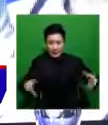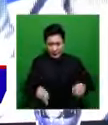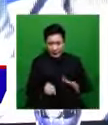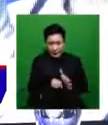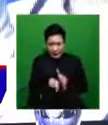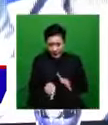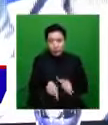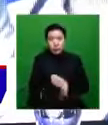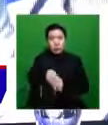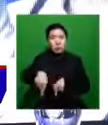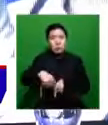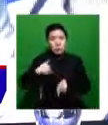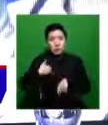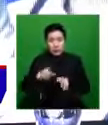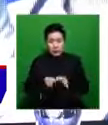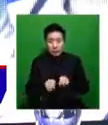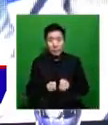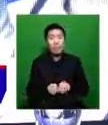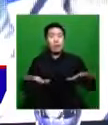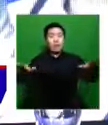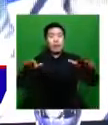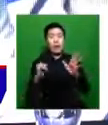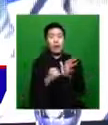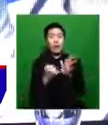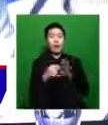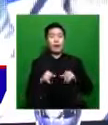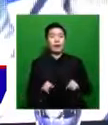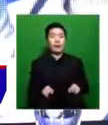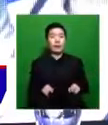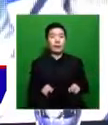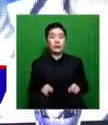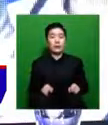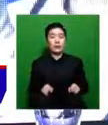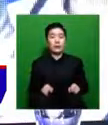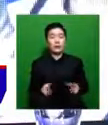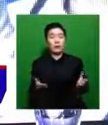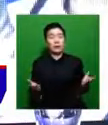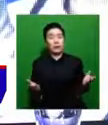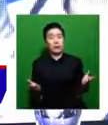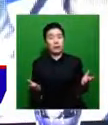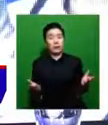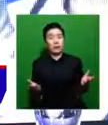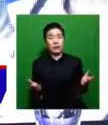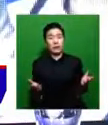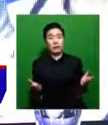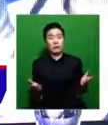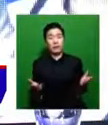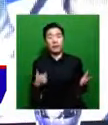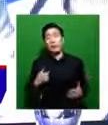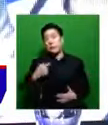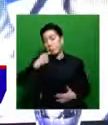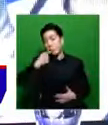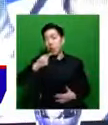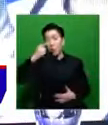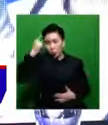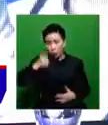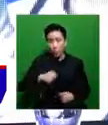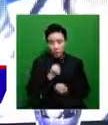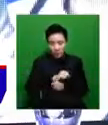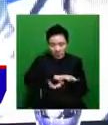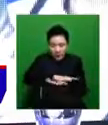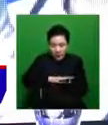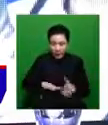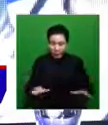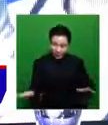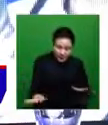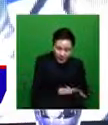ให้เกิดการแพร่เชื้อได้นะครับก็การที่ถึงต้องบอกต้องมีการบิ๊กคลีนนิ่งอยู่ต